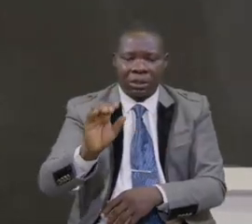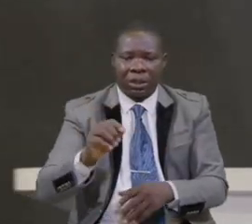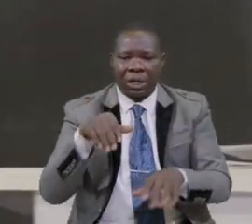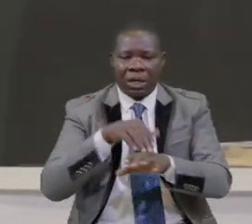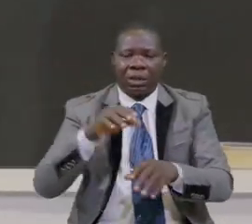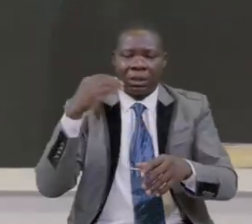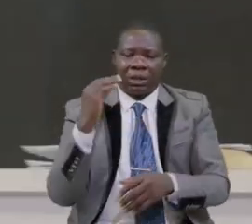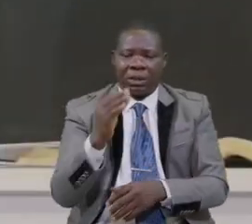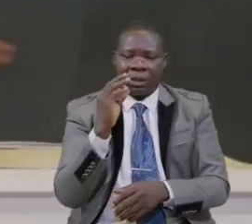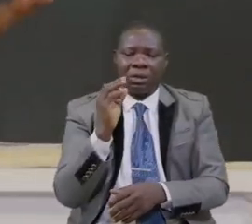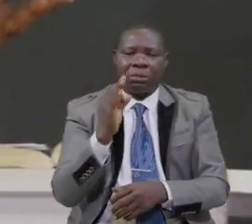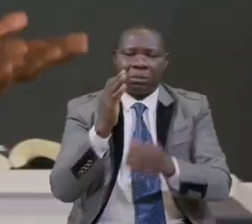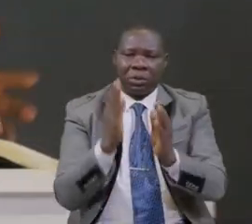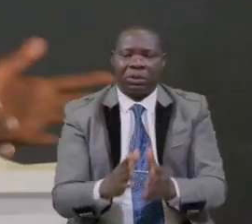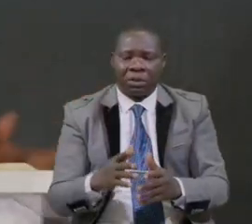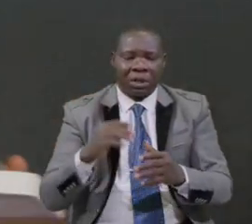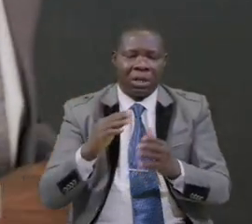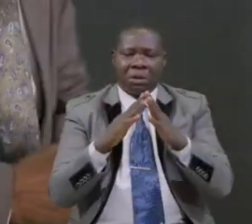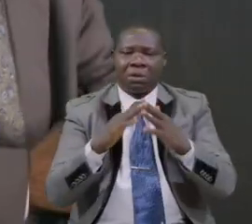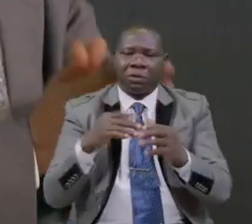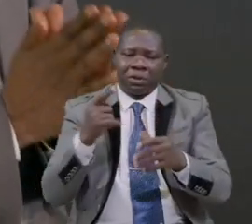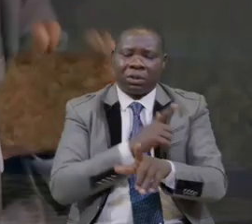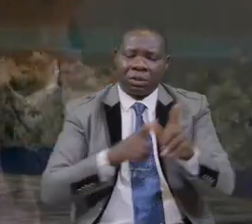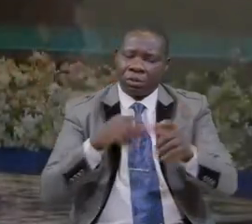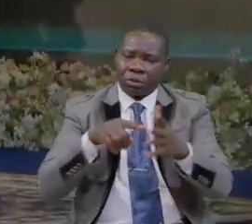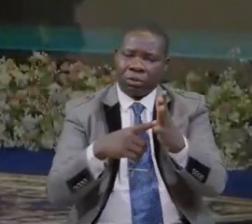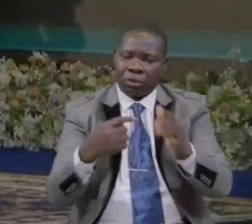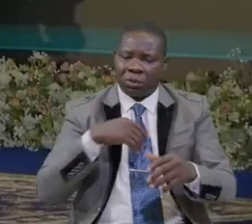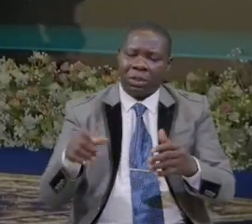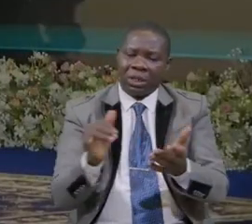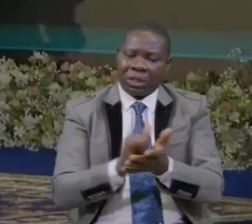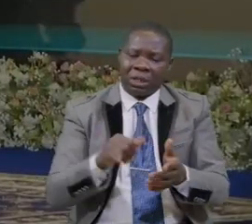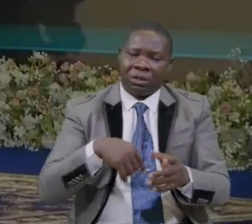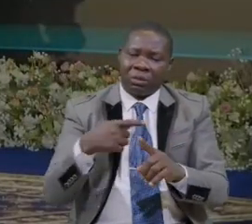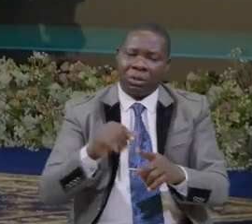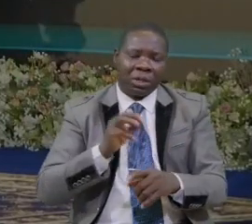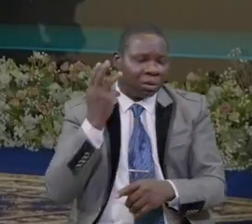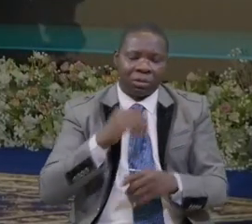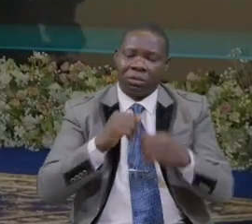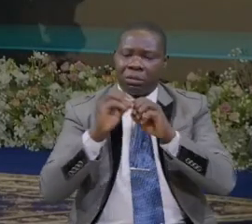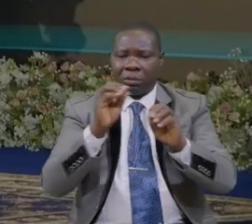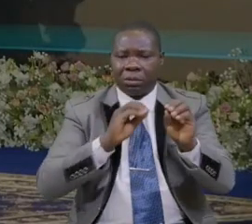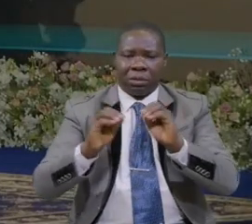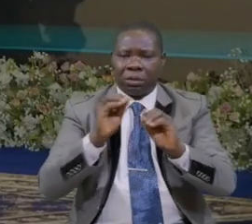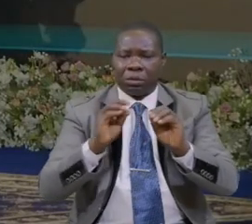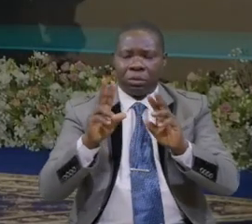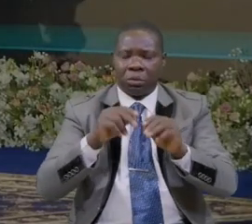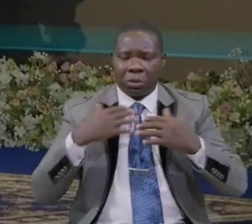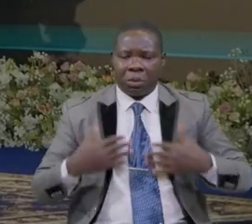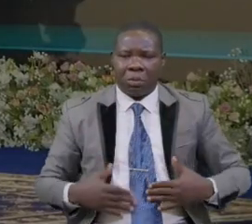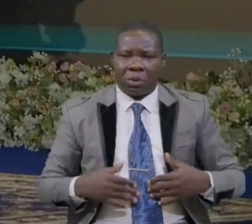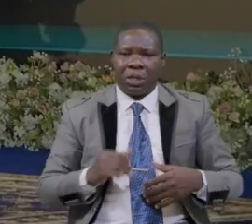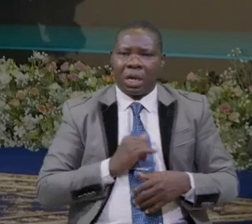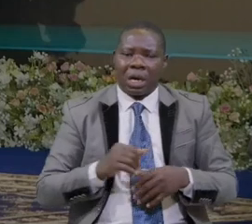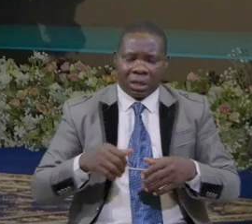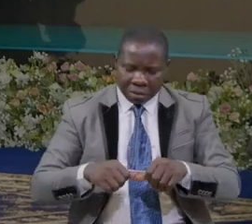aujourd'hui, Dieu m'a montré cela quand je n'étais encore rien, quand je n'étais personne. Mais j'ai continué à étudier. Je